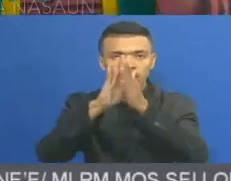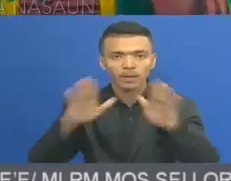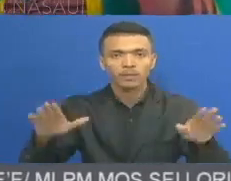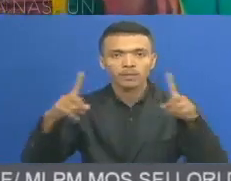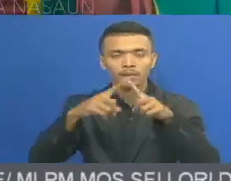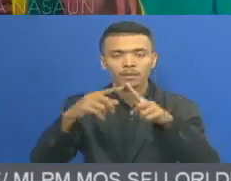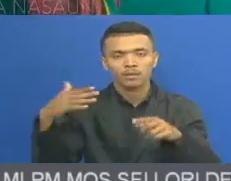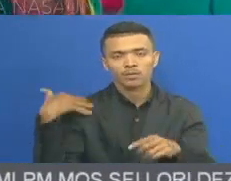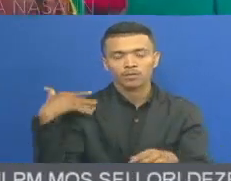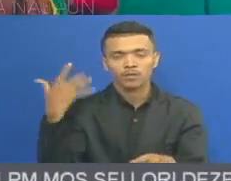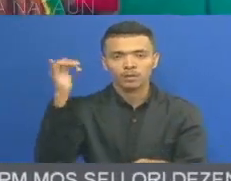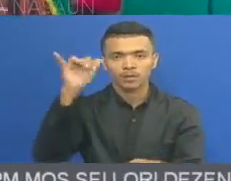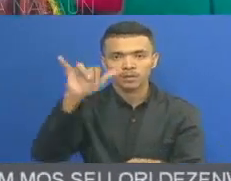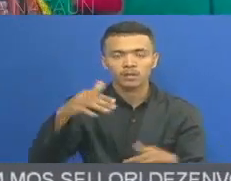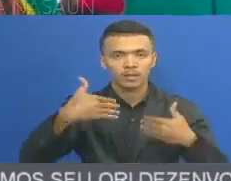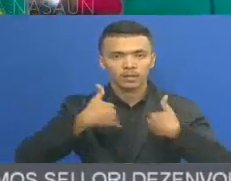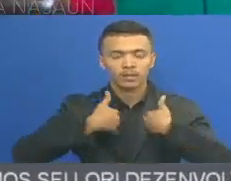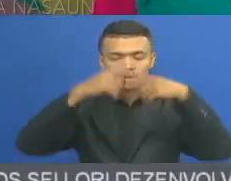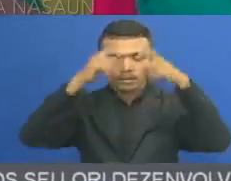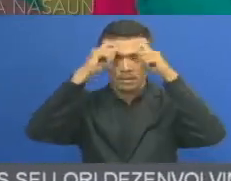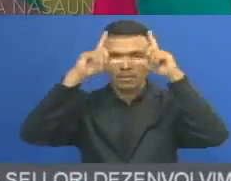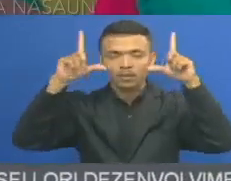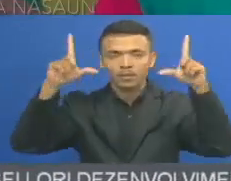risira i hati molaron tamba